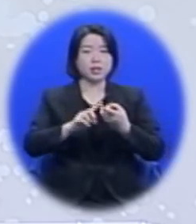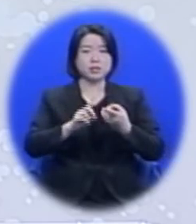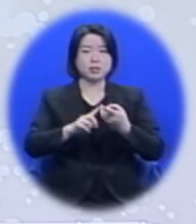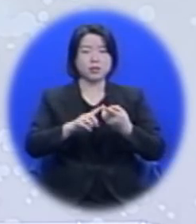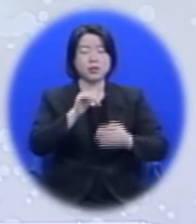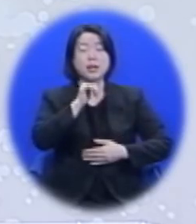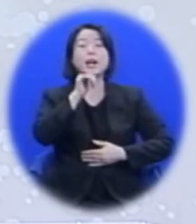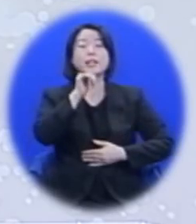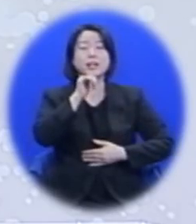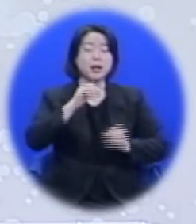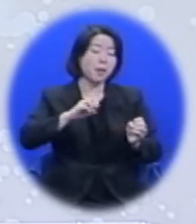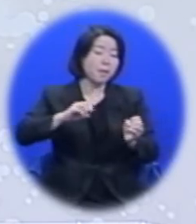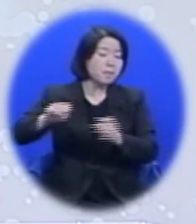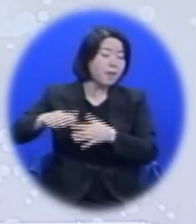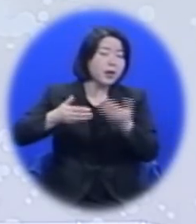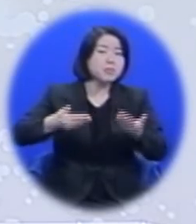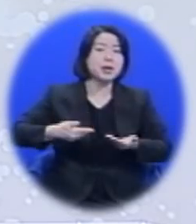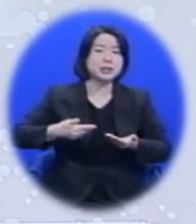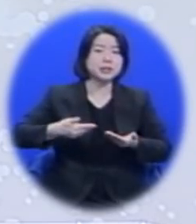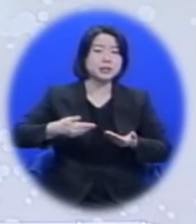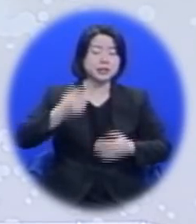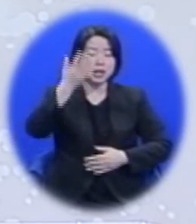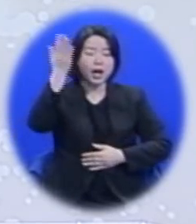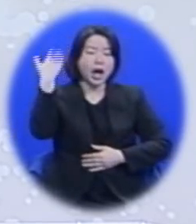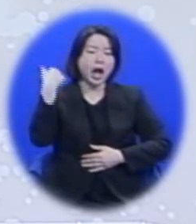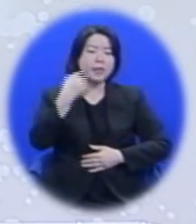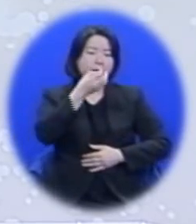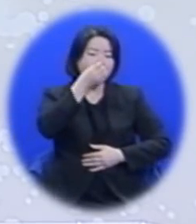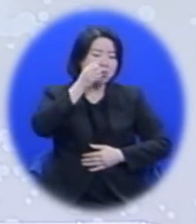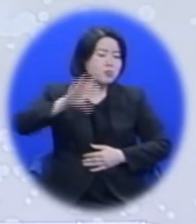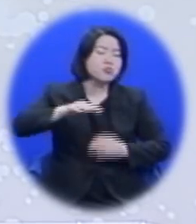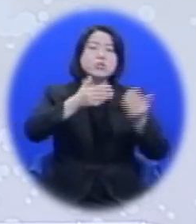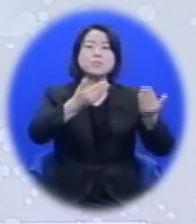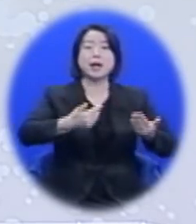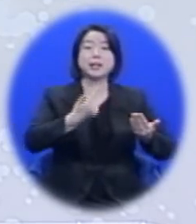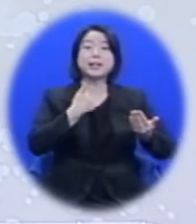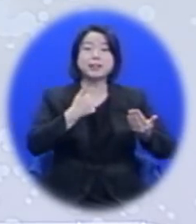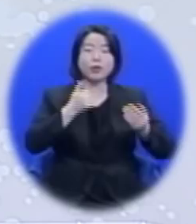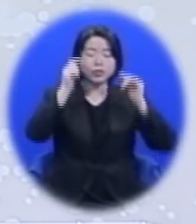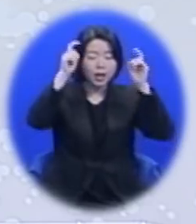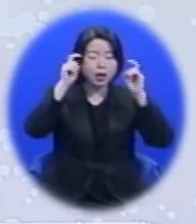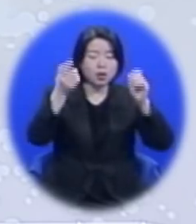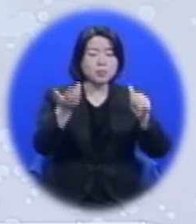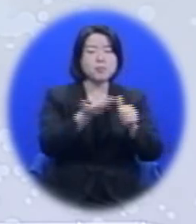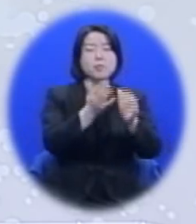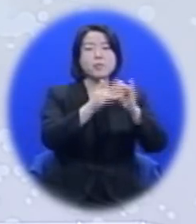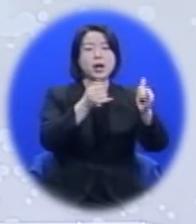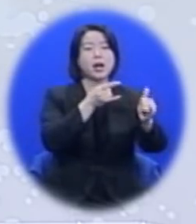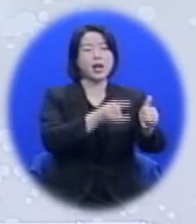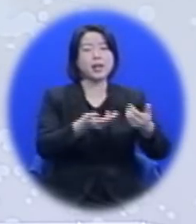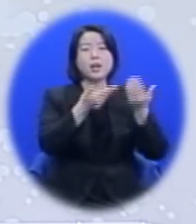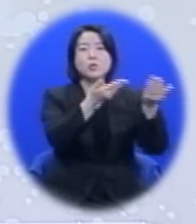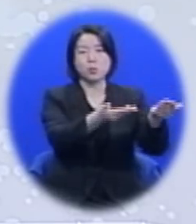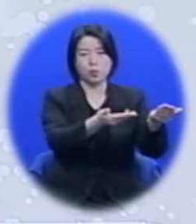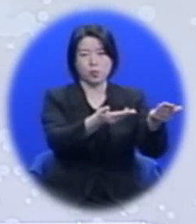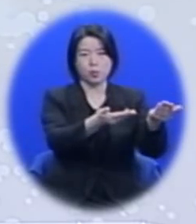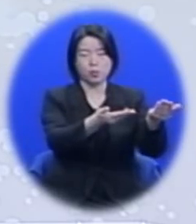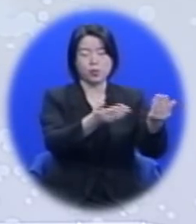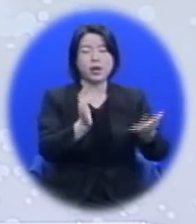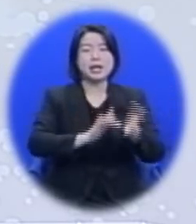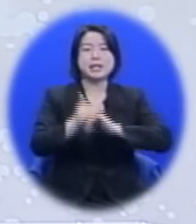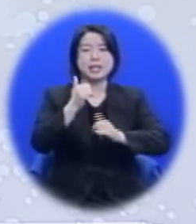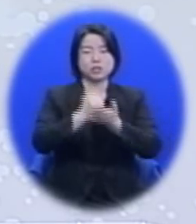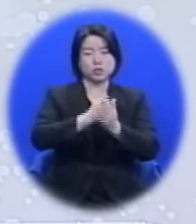또 버림받은 당시에 따돌림을 받고 있었던 목동들에게 주님이 전하셨고 예수님은